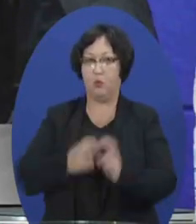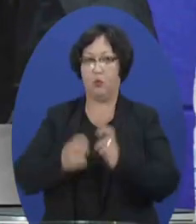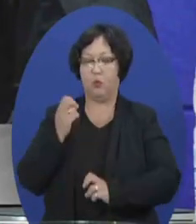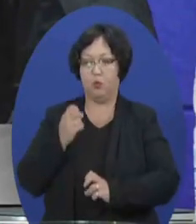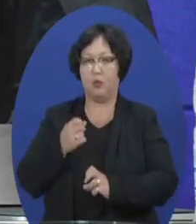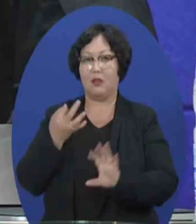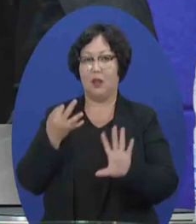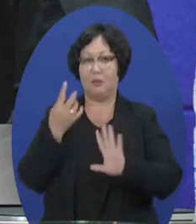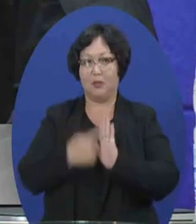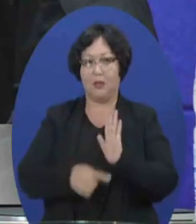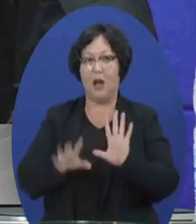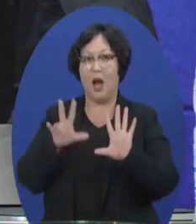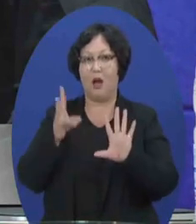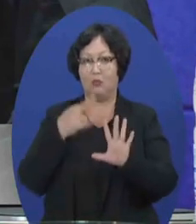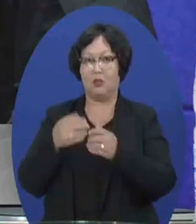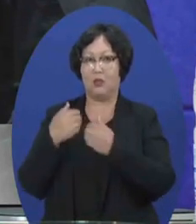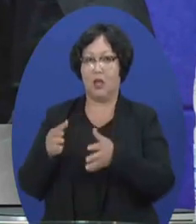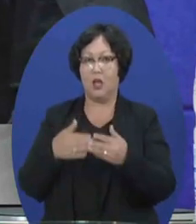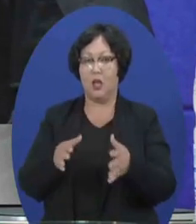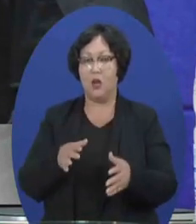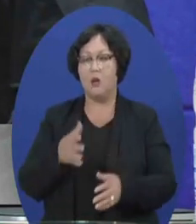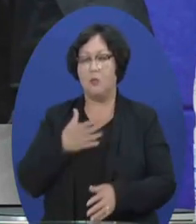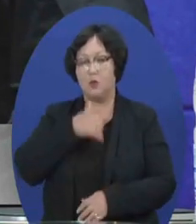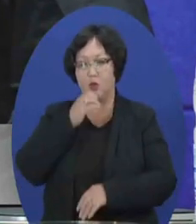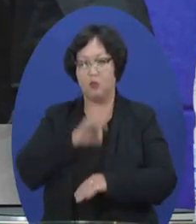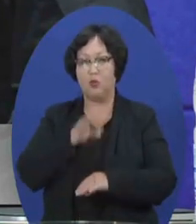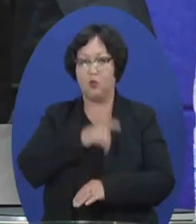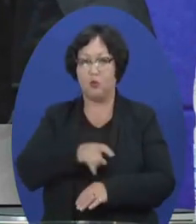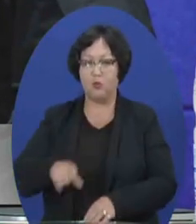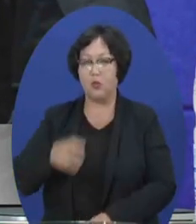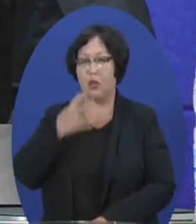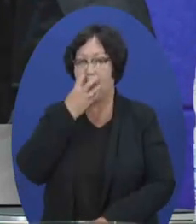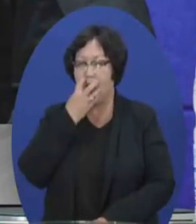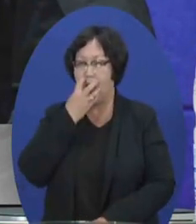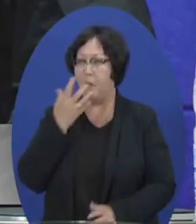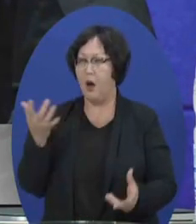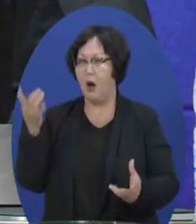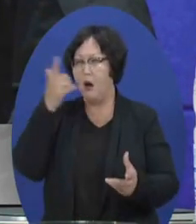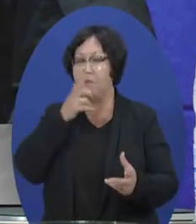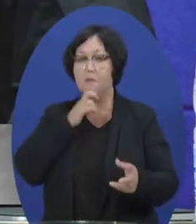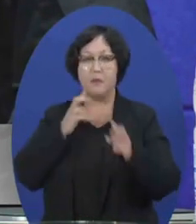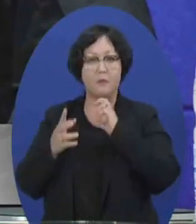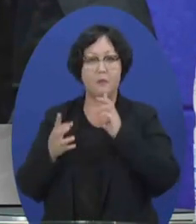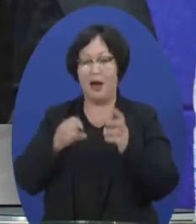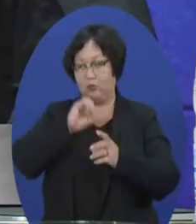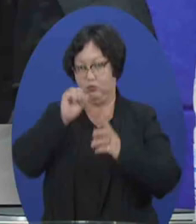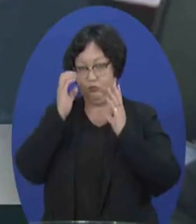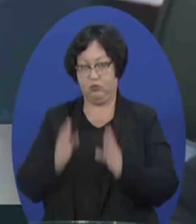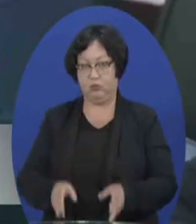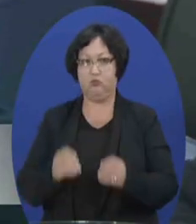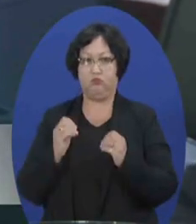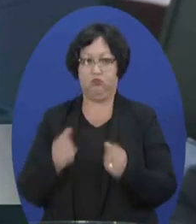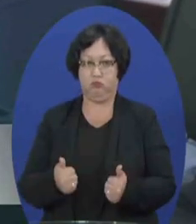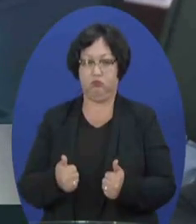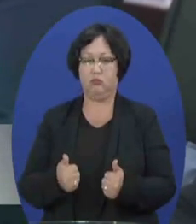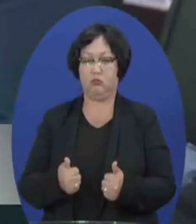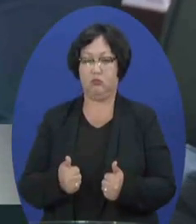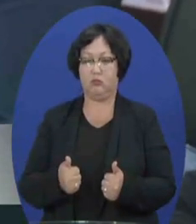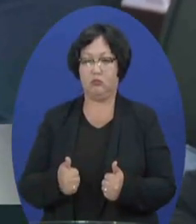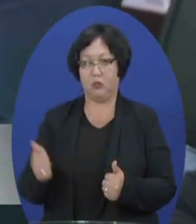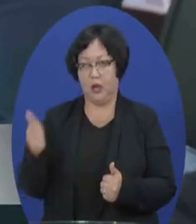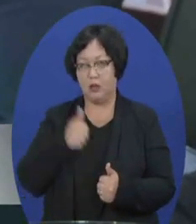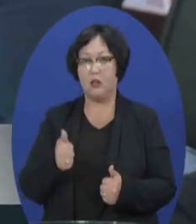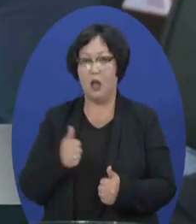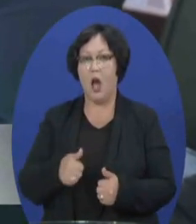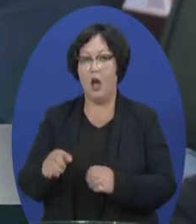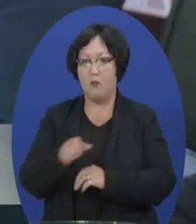дугаар сарын 10-нд ашиглалтанд оруулснаар өвчтнүүдэд хүчилтөрөгчийн дутагдалд орох асуудал шийдэгдсэнийг шадар сайд танилцууллаа. Аймгийн нэгдсэн